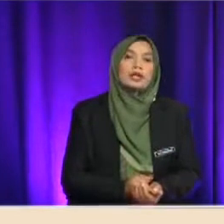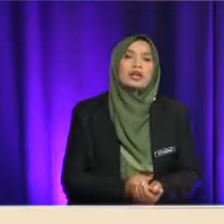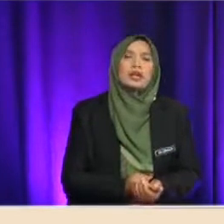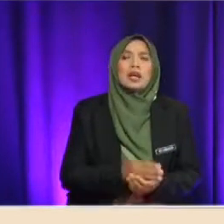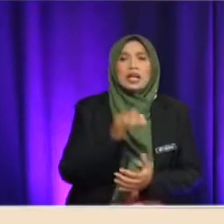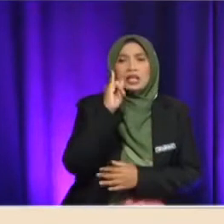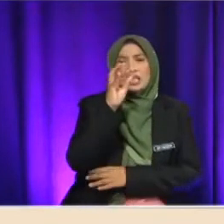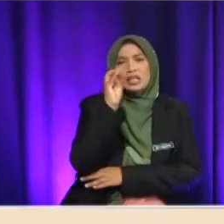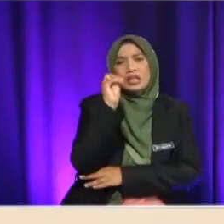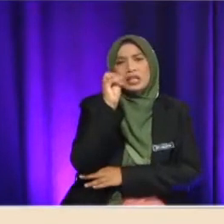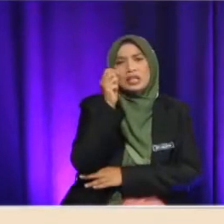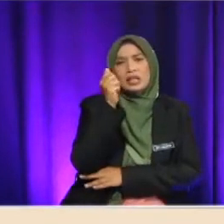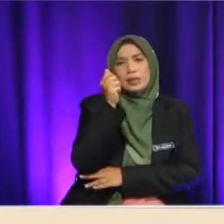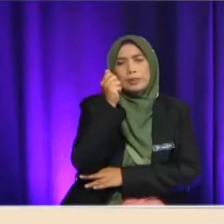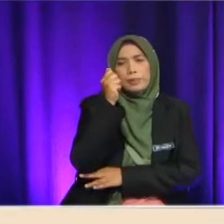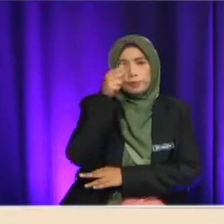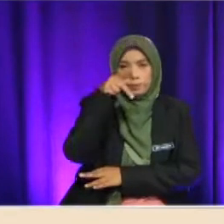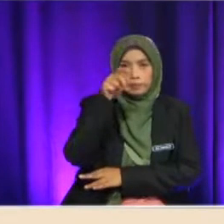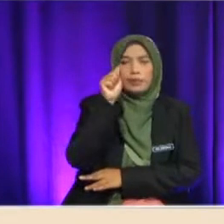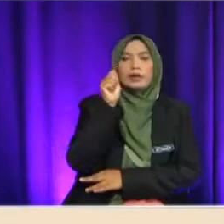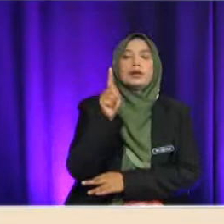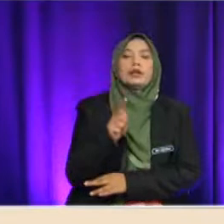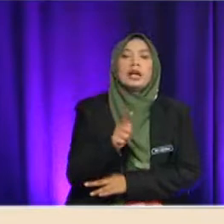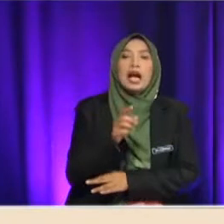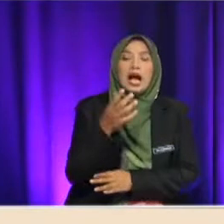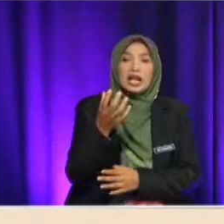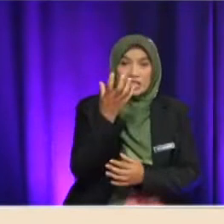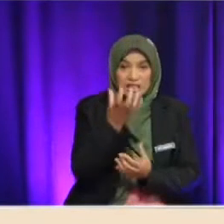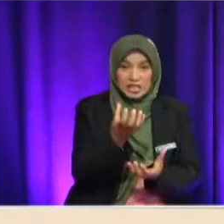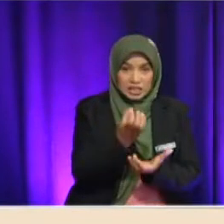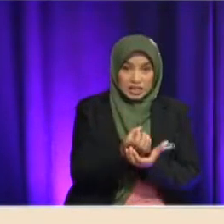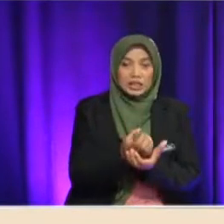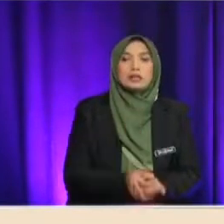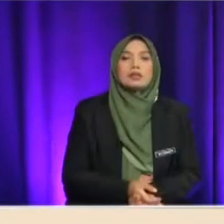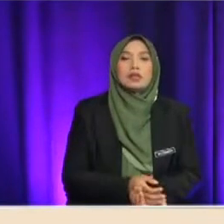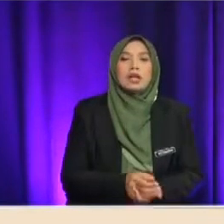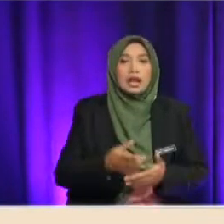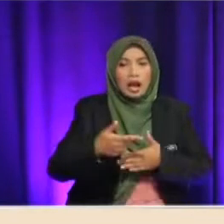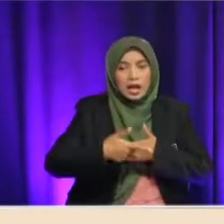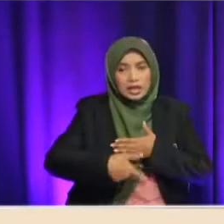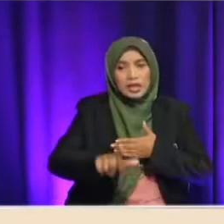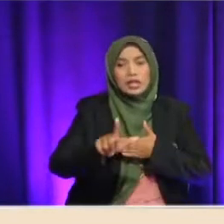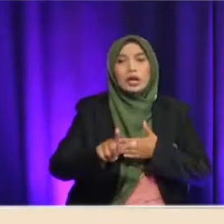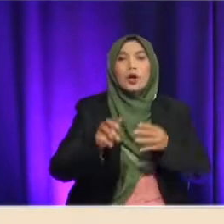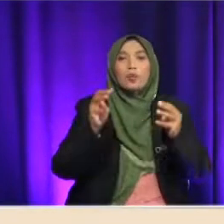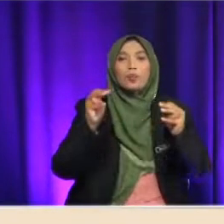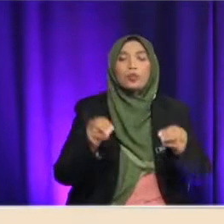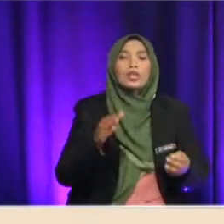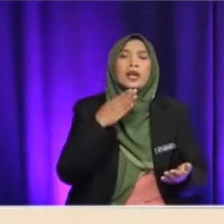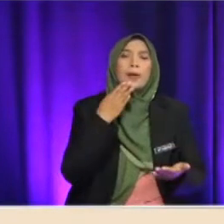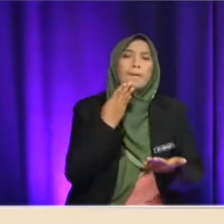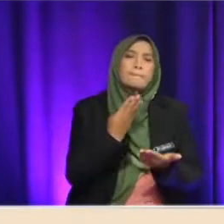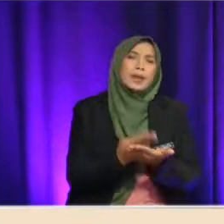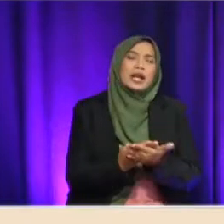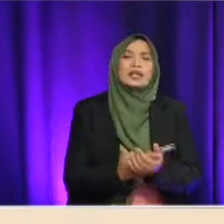ataupun kesannya. Apa kesannya? Merealisasikan lahirlah murid yang tinggi budi pekertinya. Dan